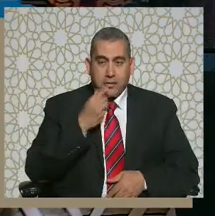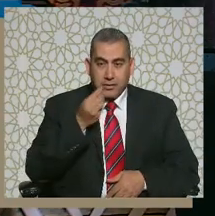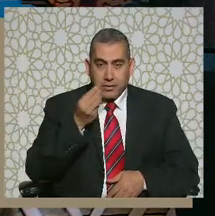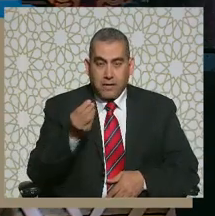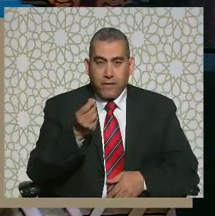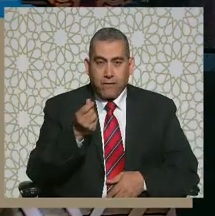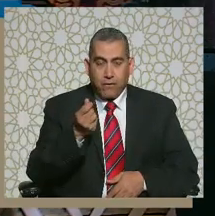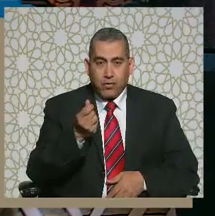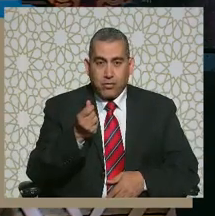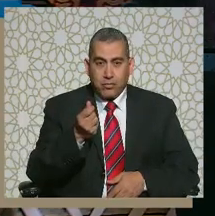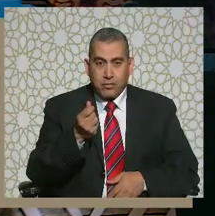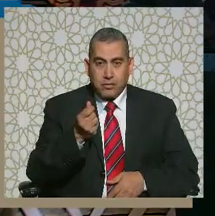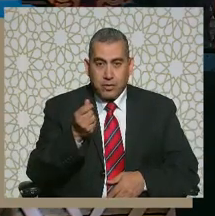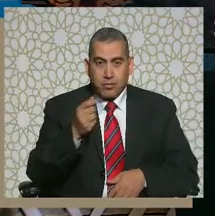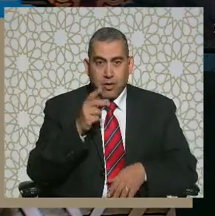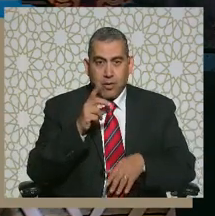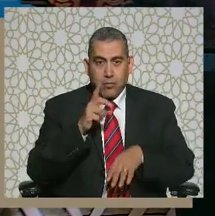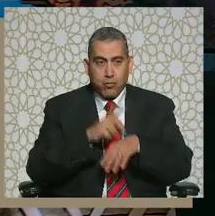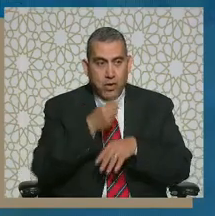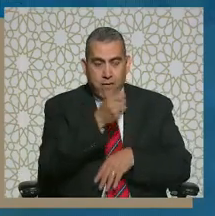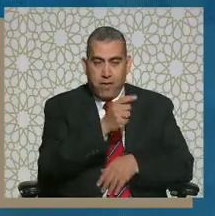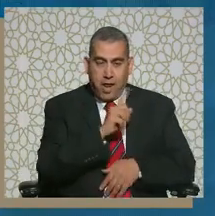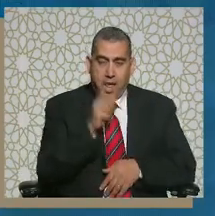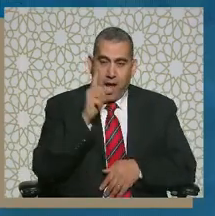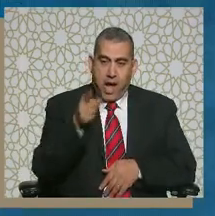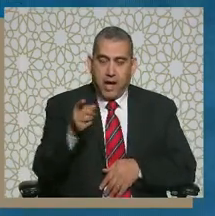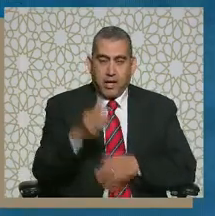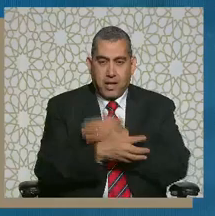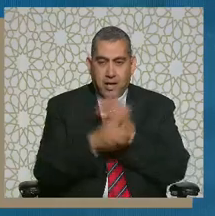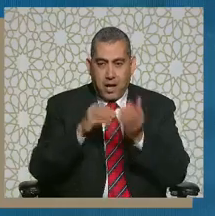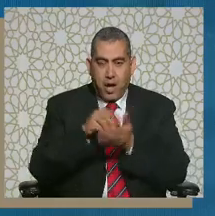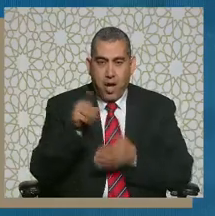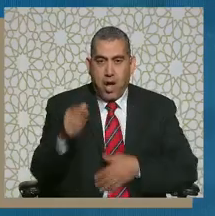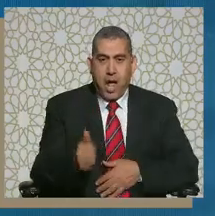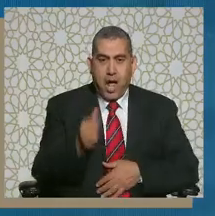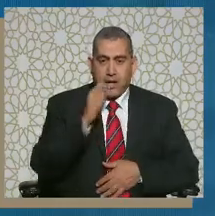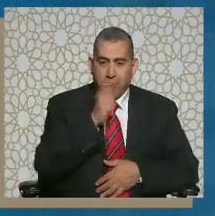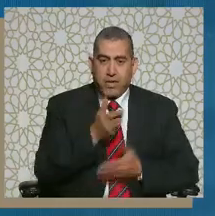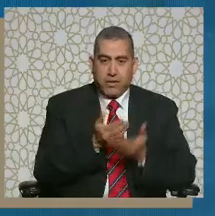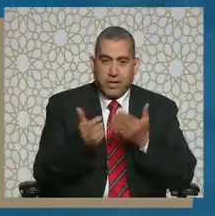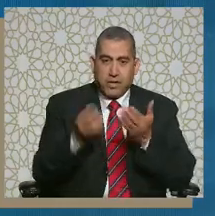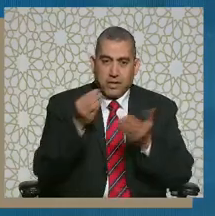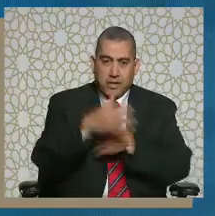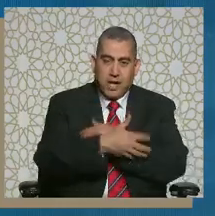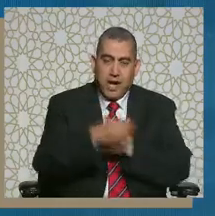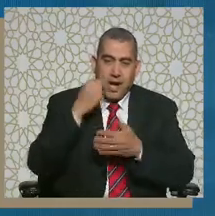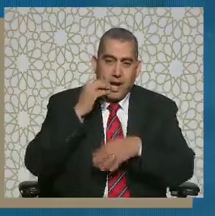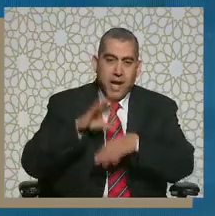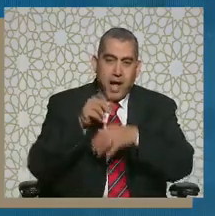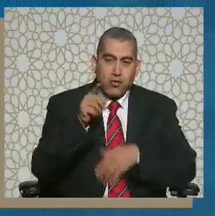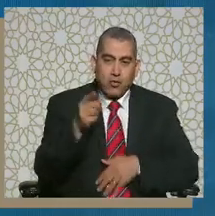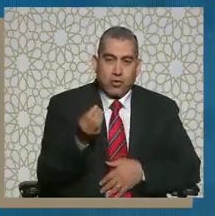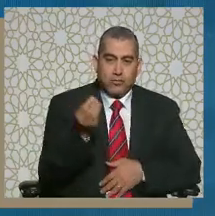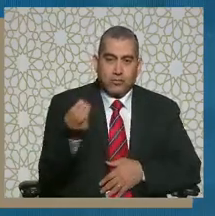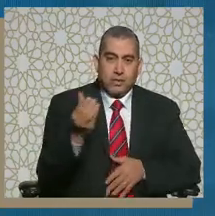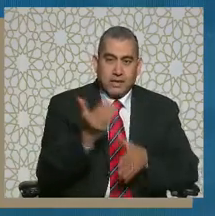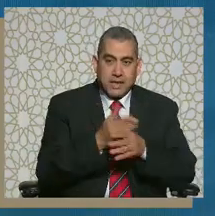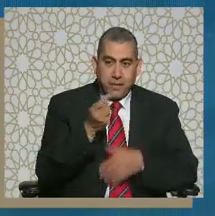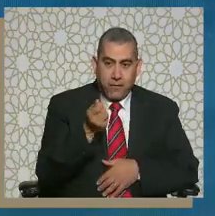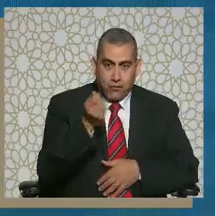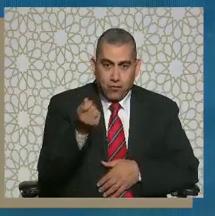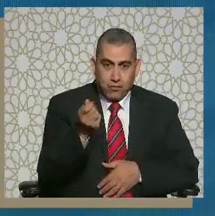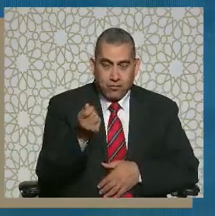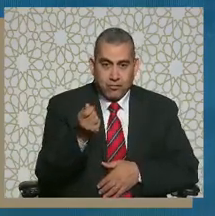ان احنا نعطي هذا المال للمستشفيات لا الافضل في زكاه الفطر ان احنا نعطيها للناس لان هذا المال